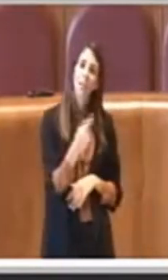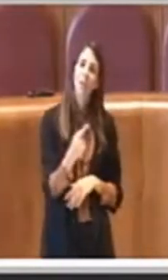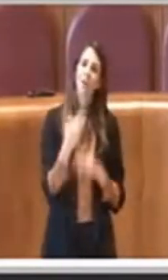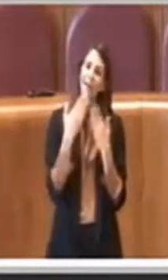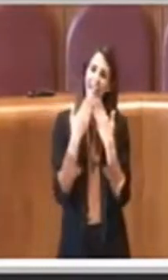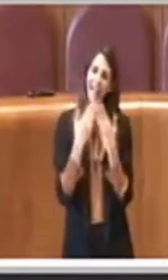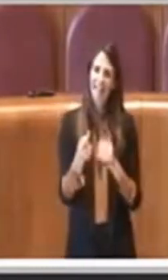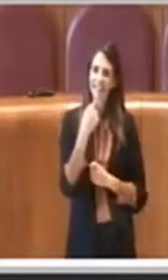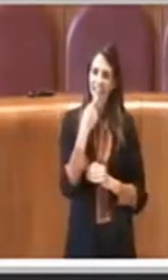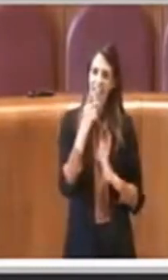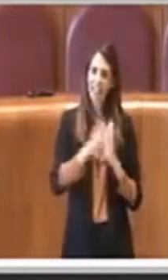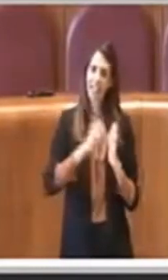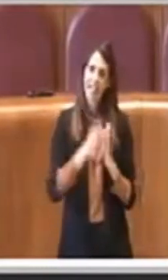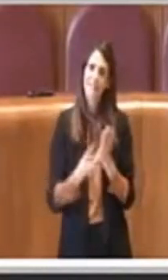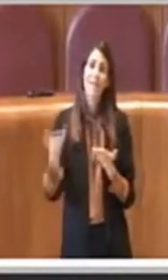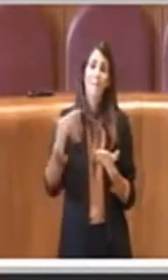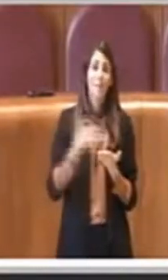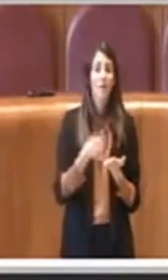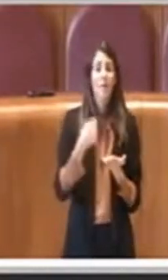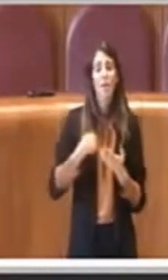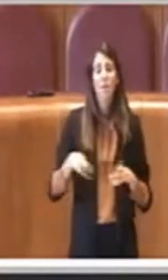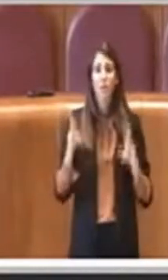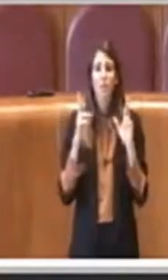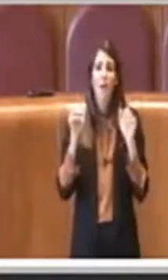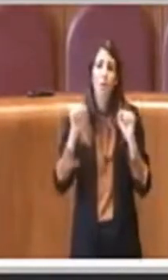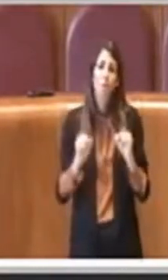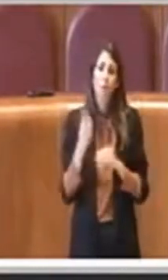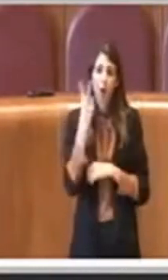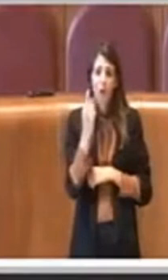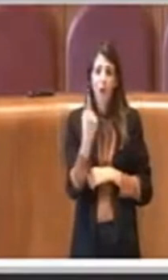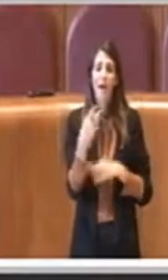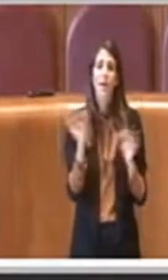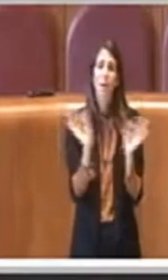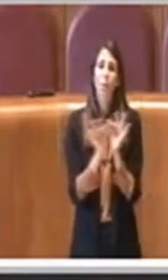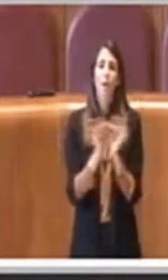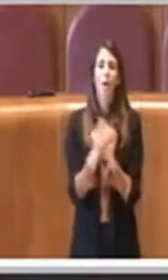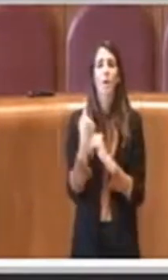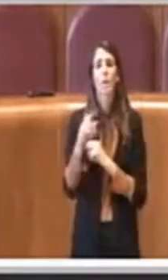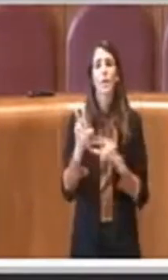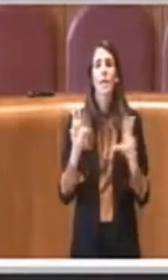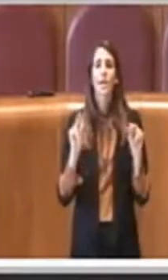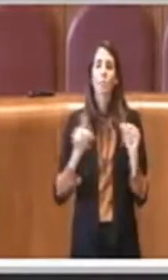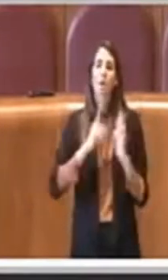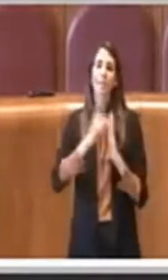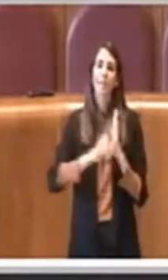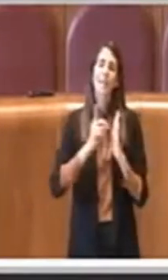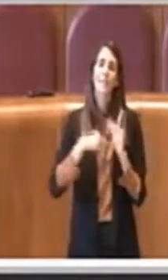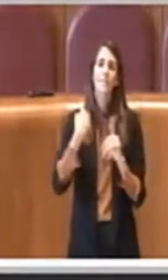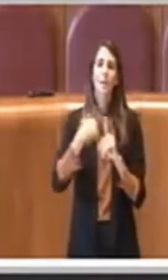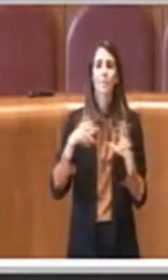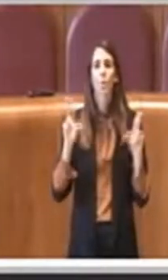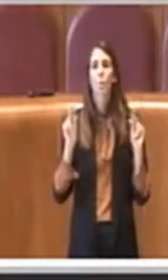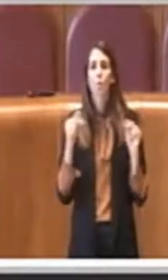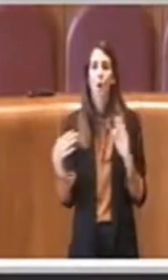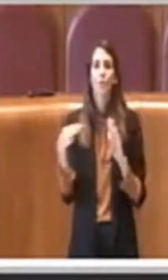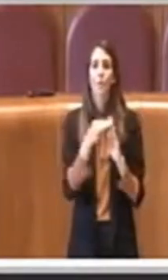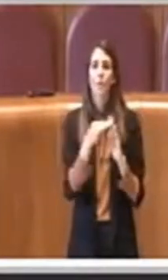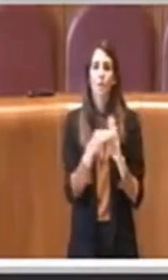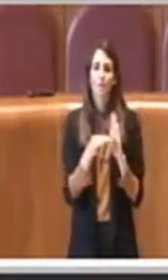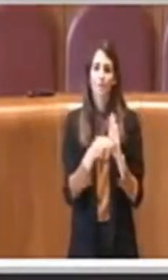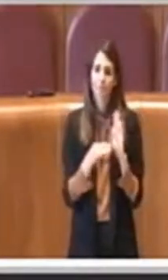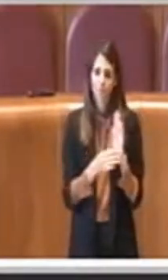proponenti, spero che si possa trovare una convergenza su una nuova delibera e su nuovi spunti per portare avanti una delibera che